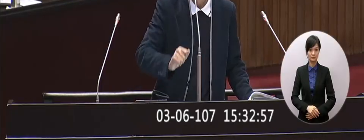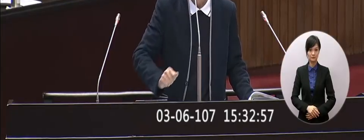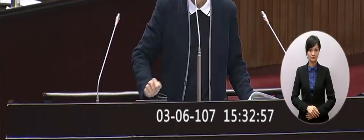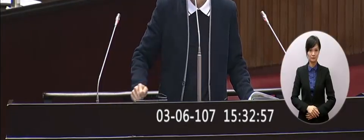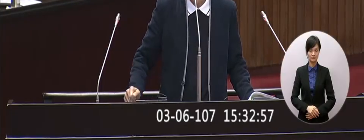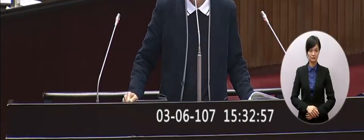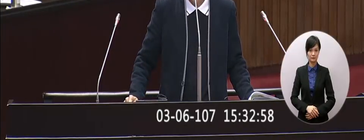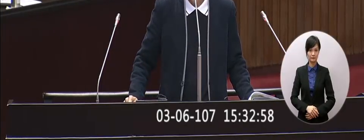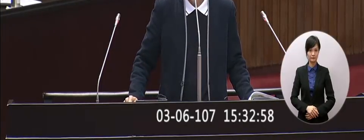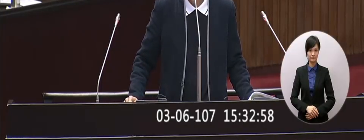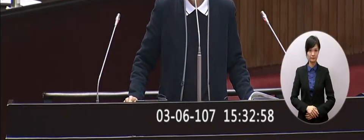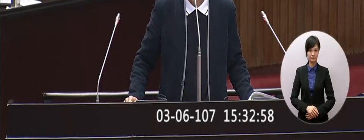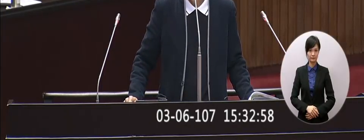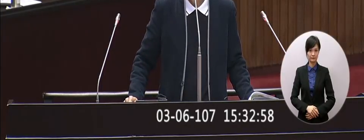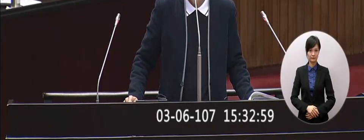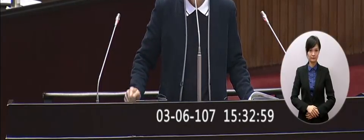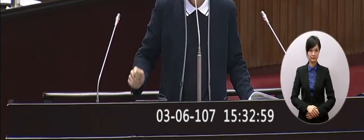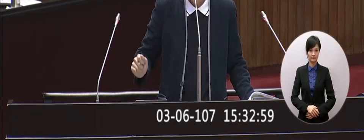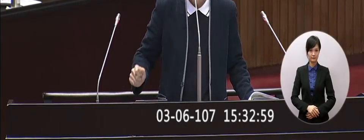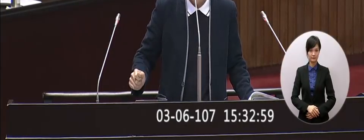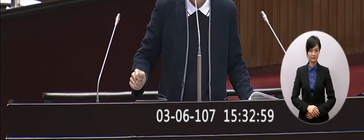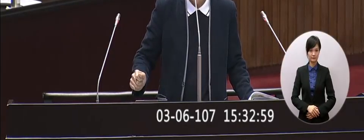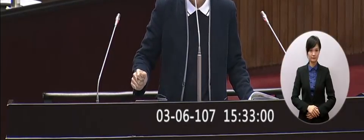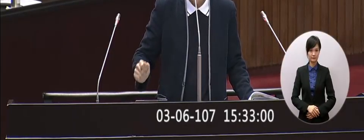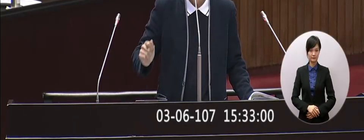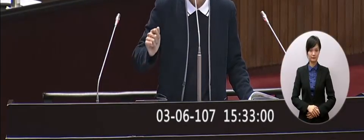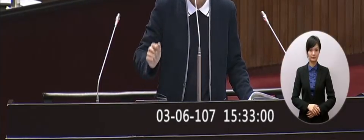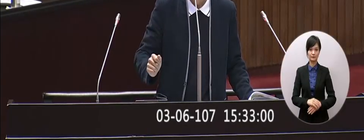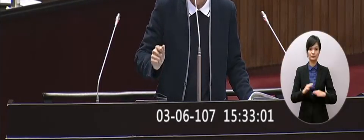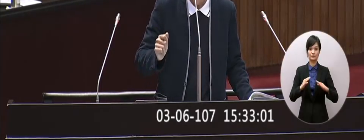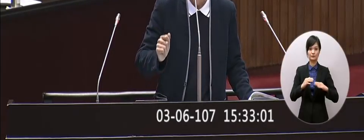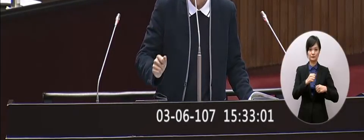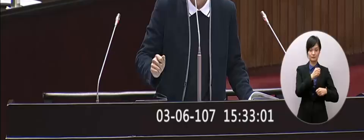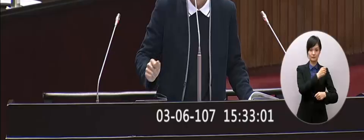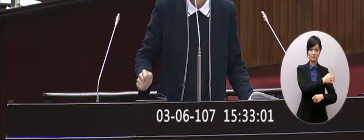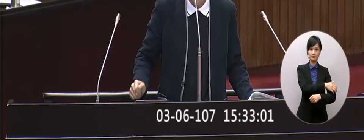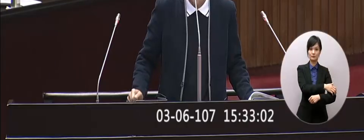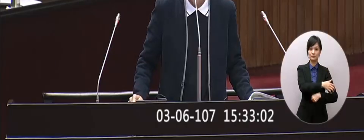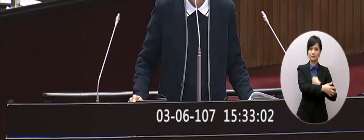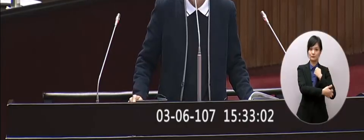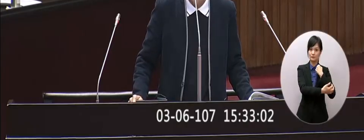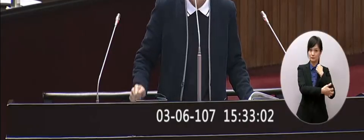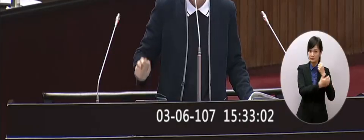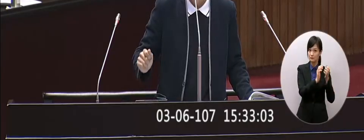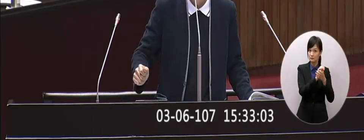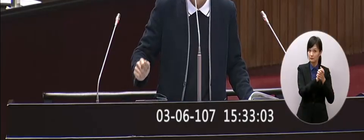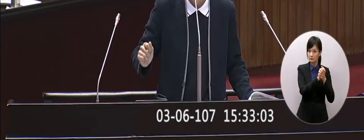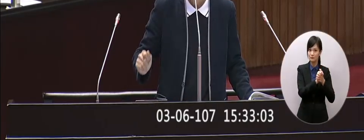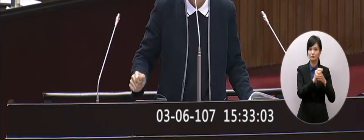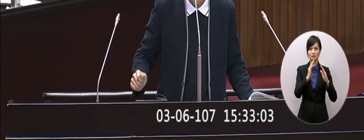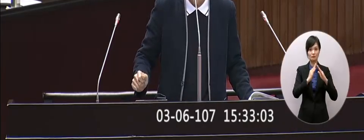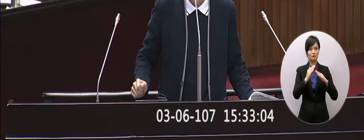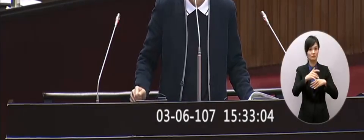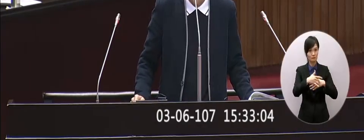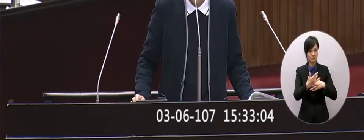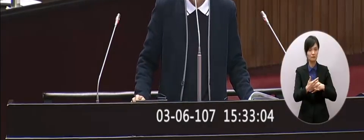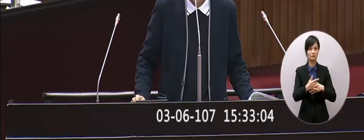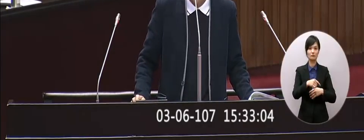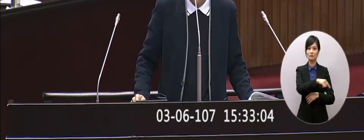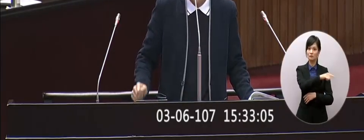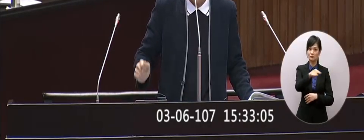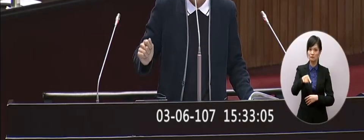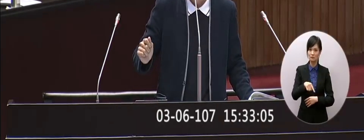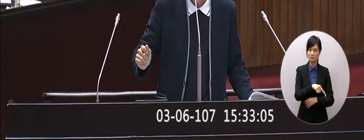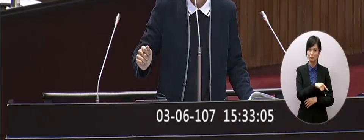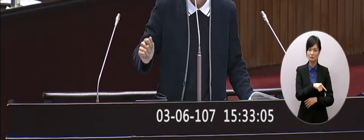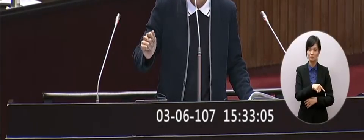不只是这些的家属或者离灾的劳工朋友或者失能的这些劳工朋友，